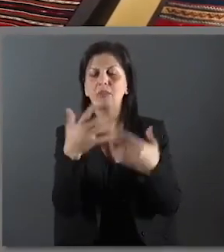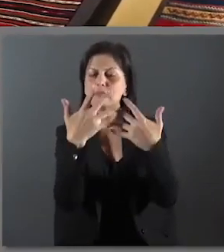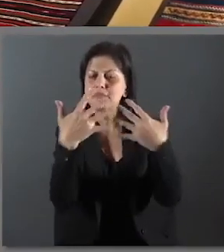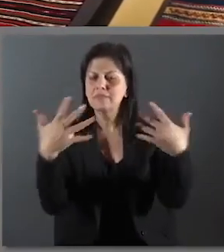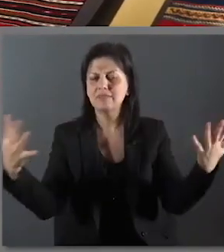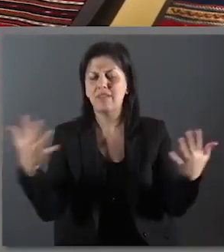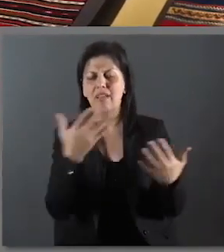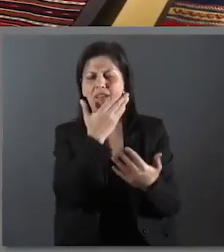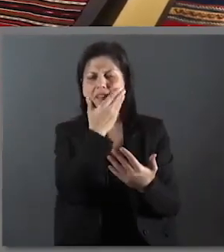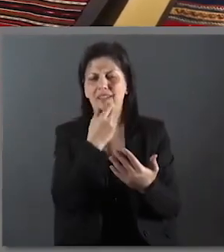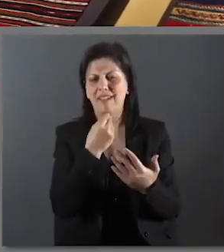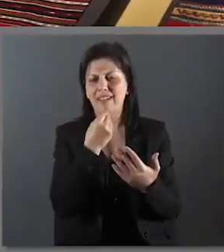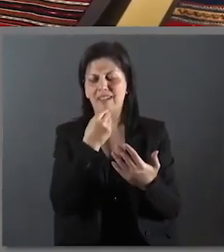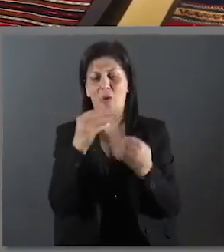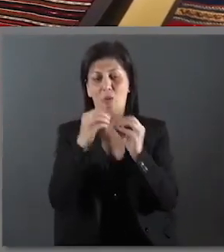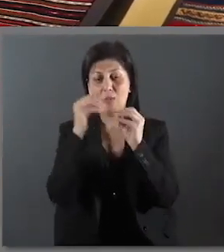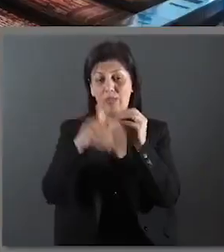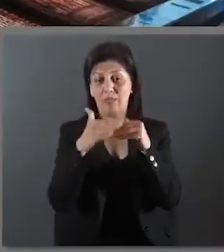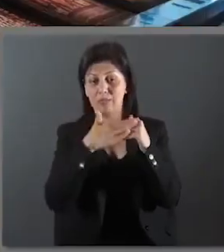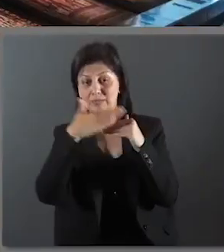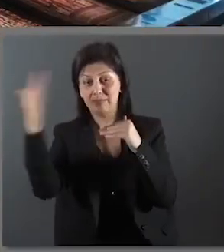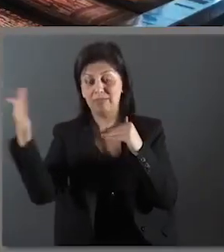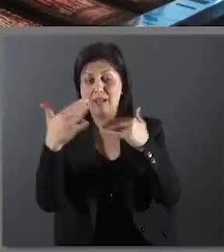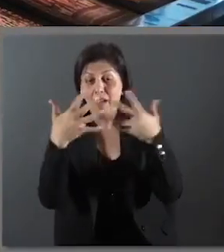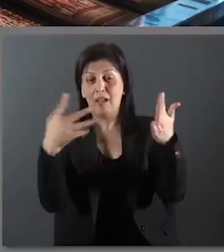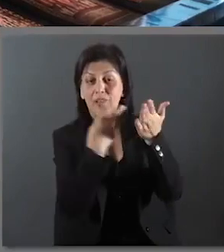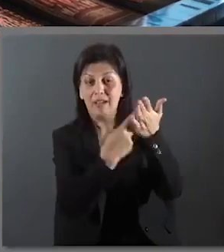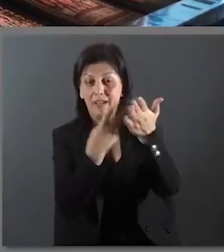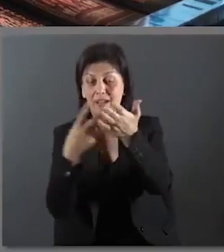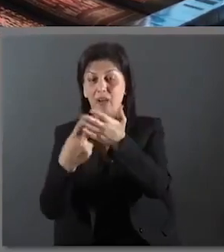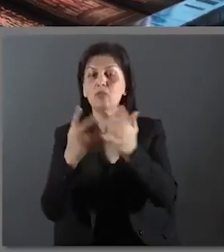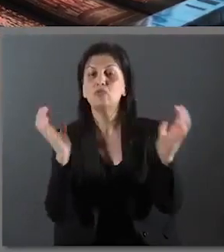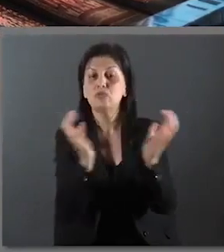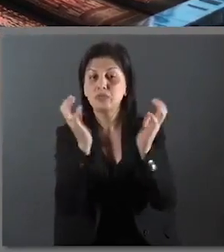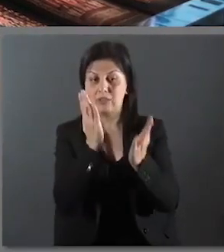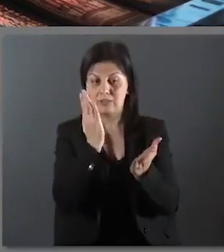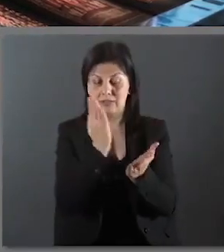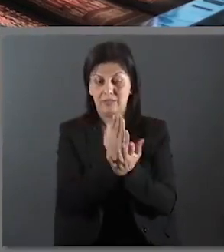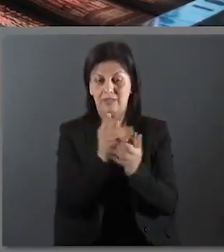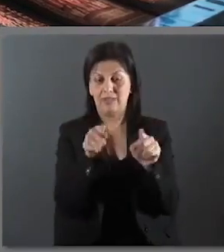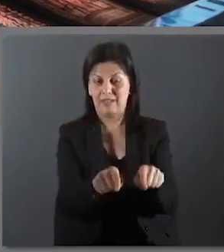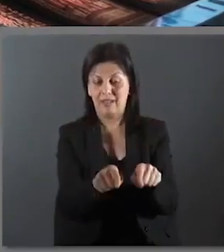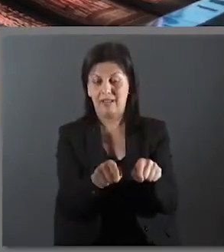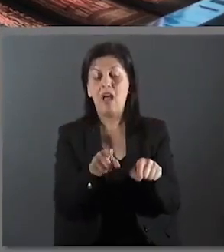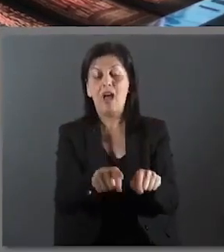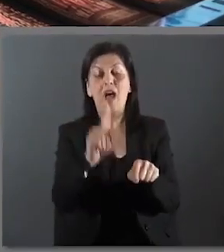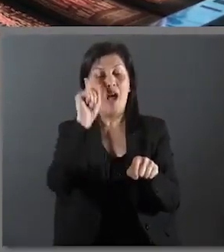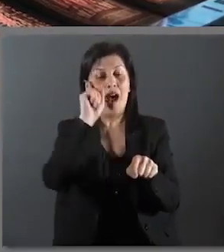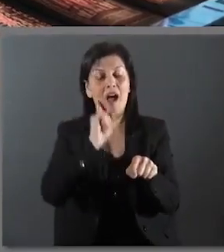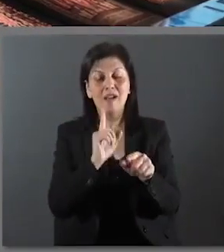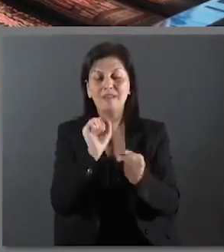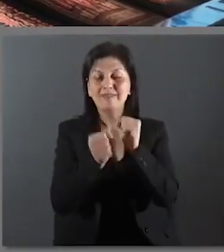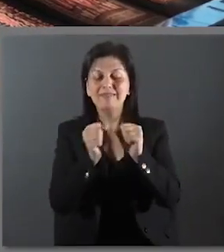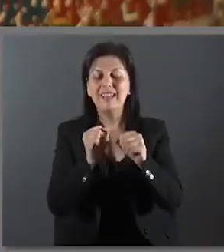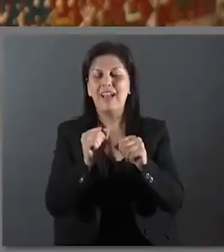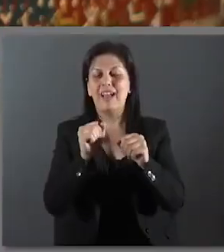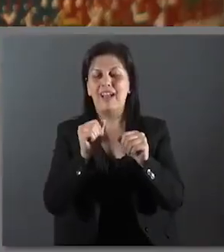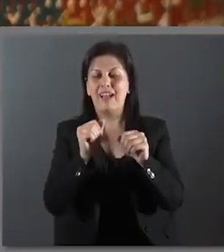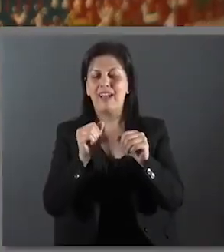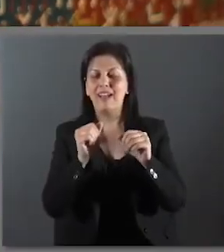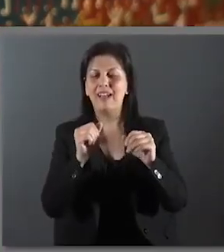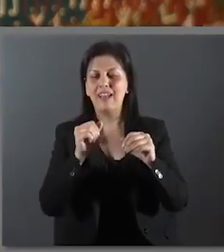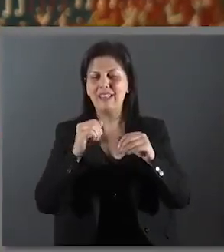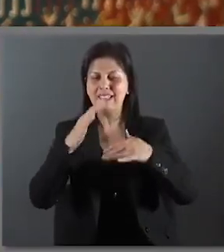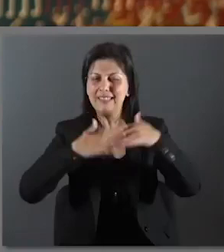Muzeydə gözəllik və çeşidlilik ilə heyrətləndirən 10 mindən artıq eksponat qorunub saxlanılır. Muzeyin ekspozisiyası Azərbaycanda